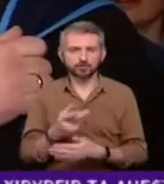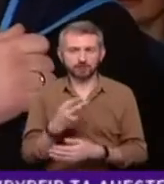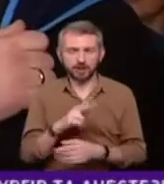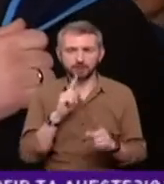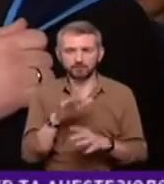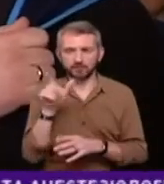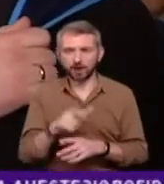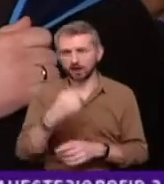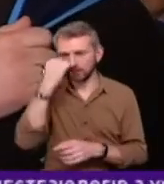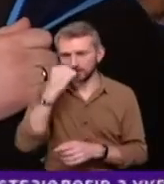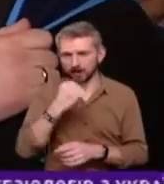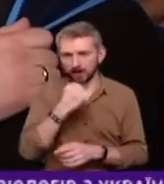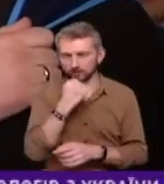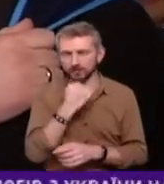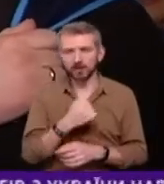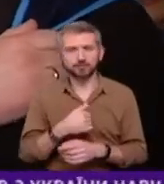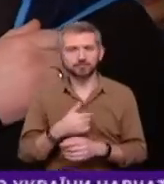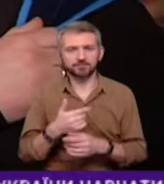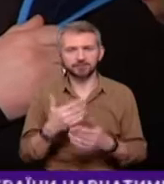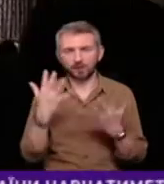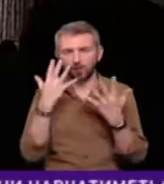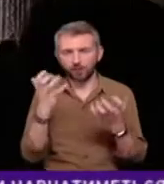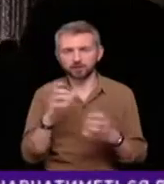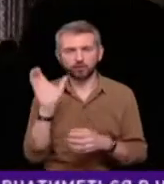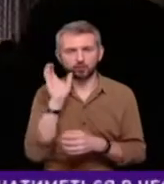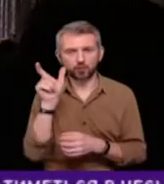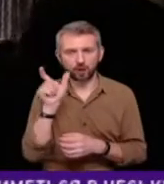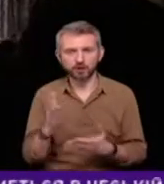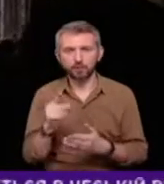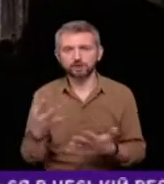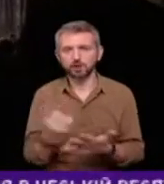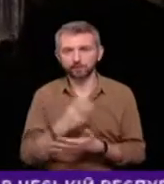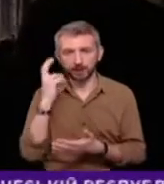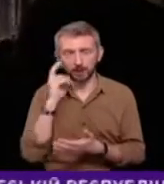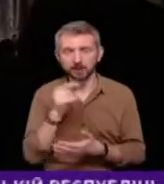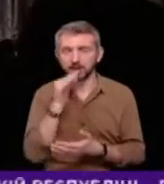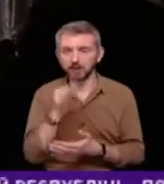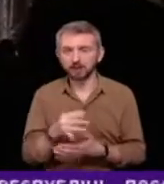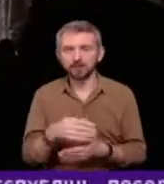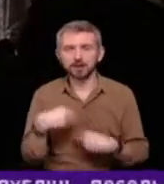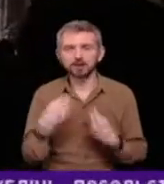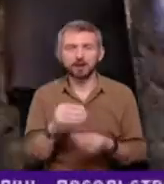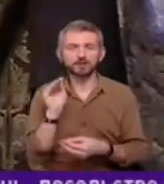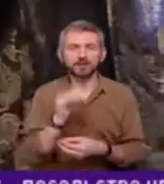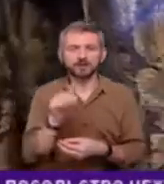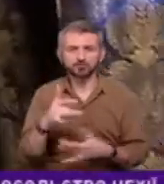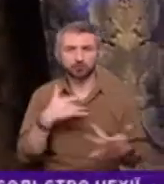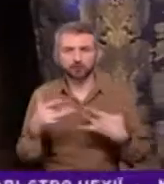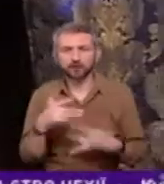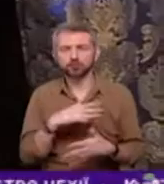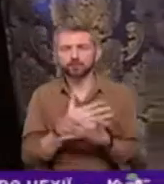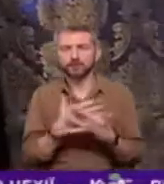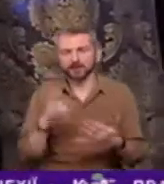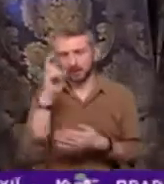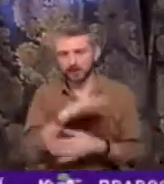це вдячний, захоплений слухач, якого він знайшов у столиці. Пласідо Домінго зазначив, що дав тисячі концертів, був у різних